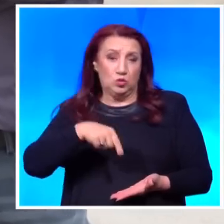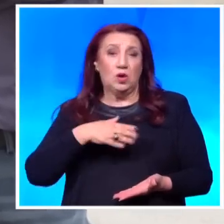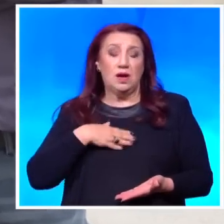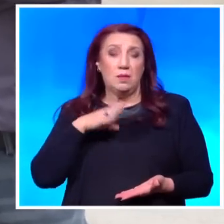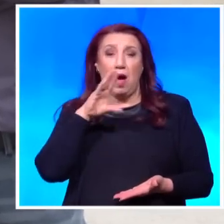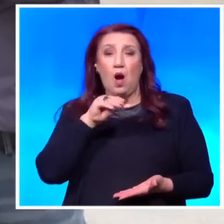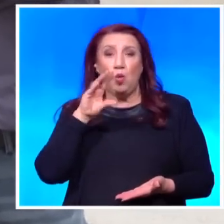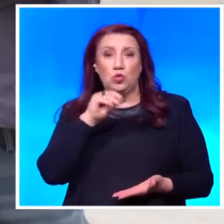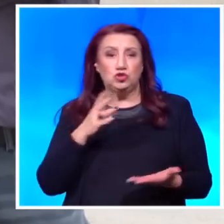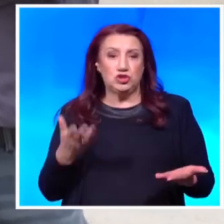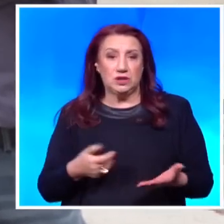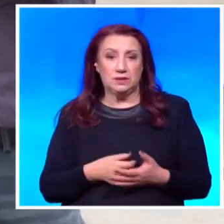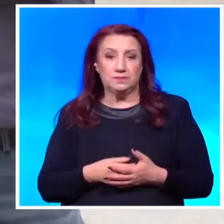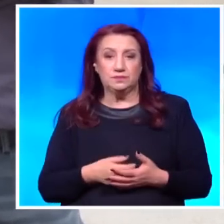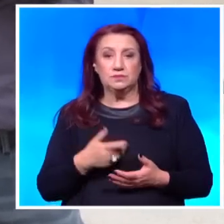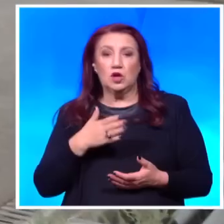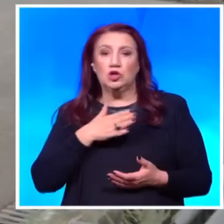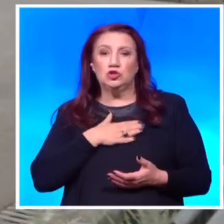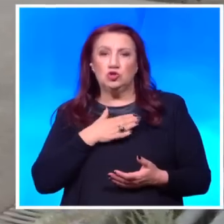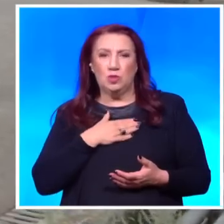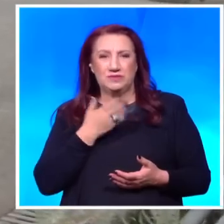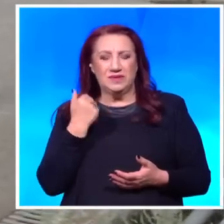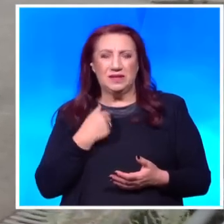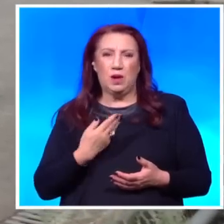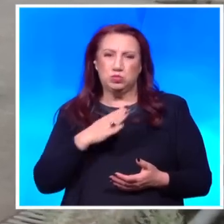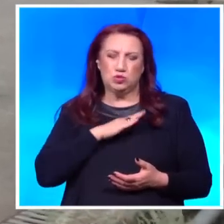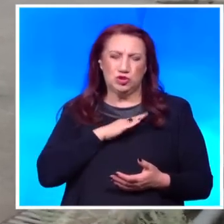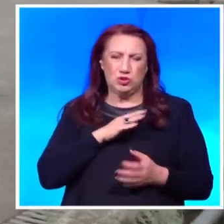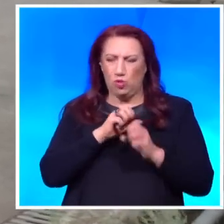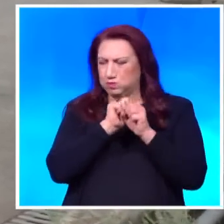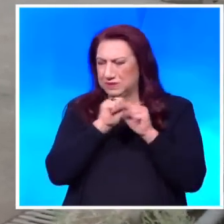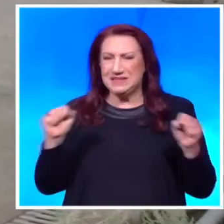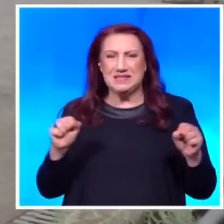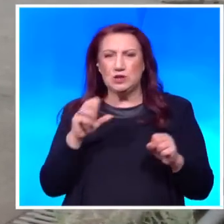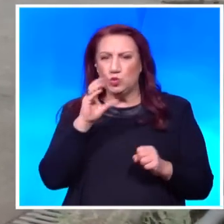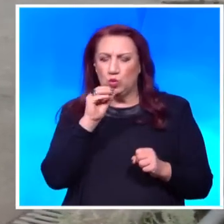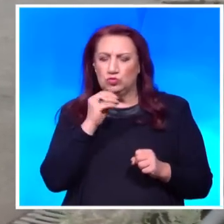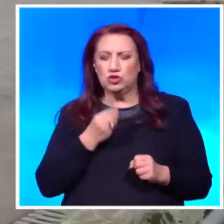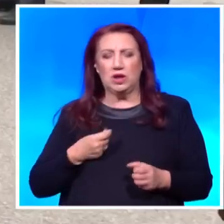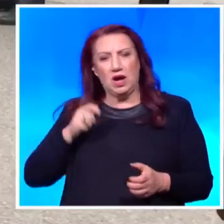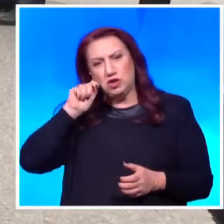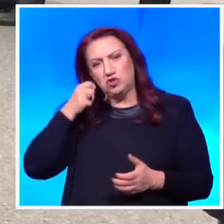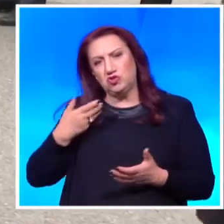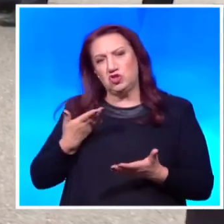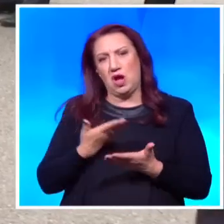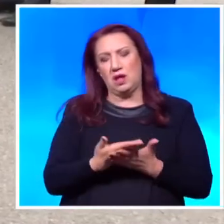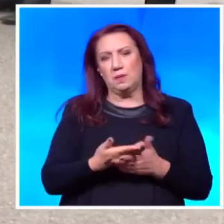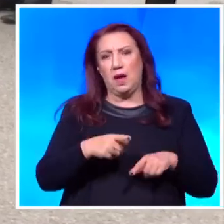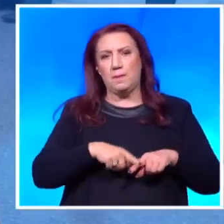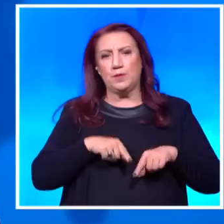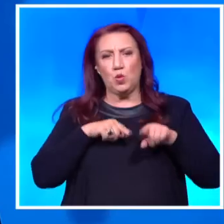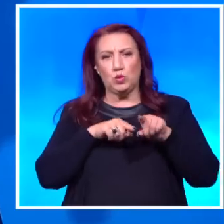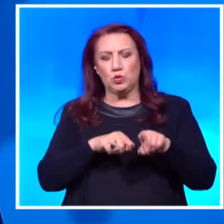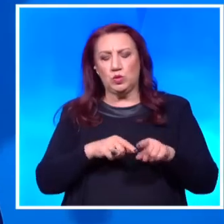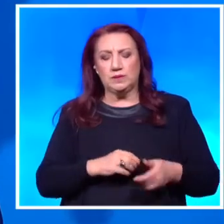на убитото куче са подали жалба до полицията. Предстои сигнал до прокуратурата. За БТВ новините, Дания Танасова.